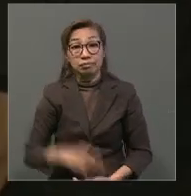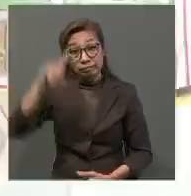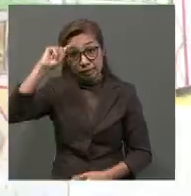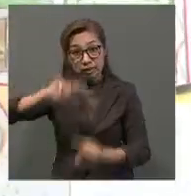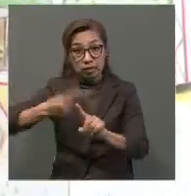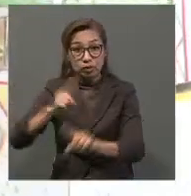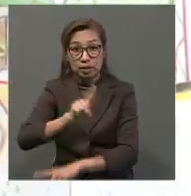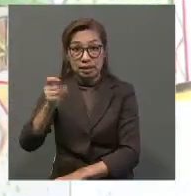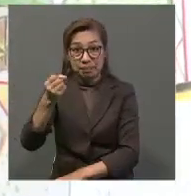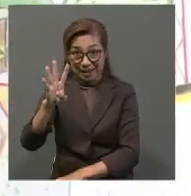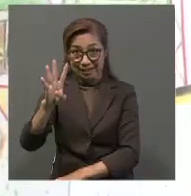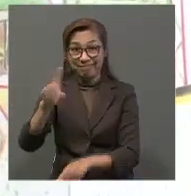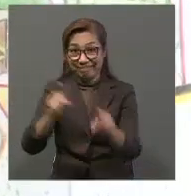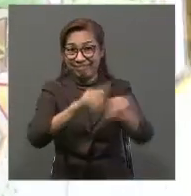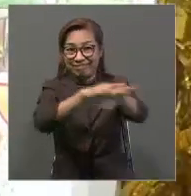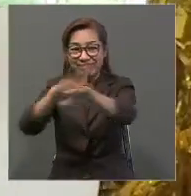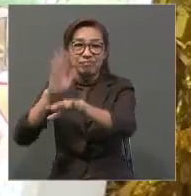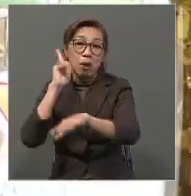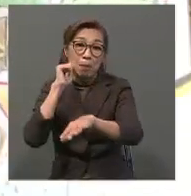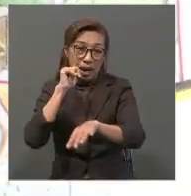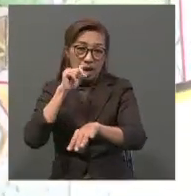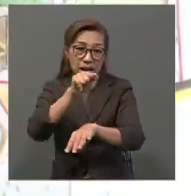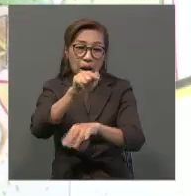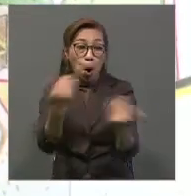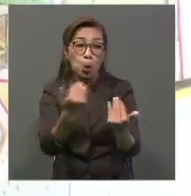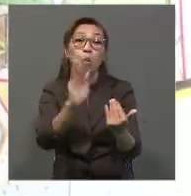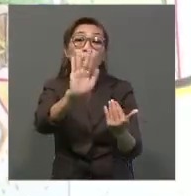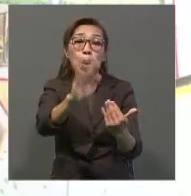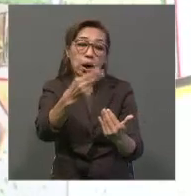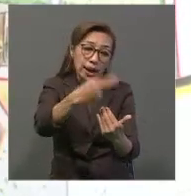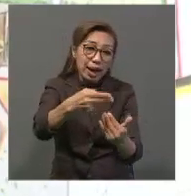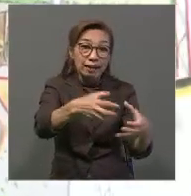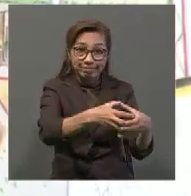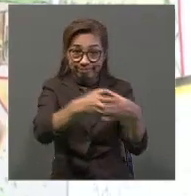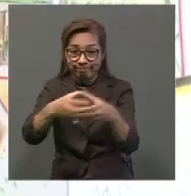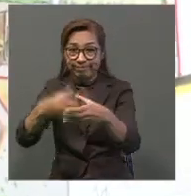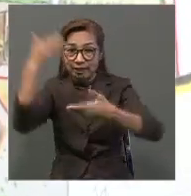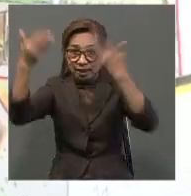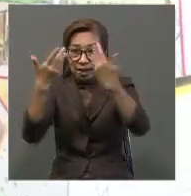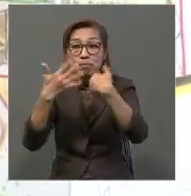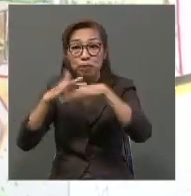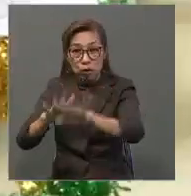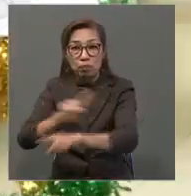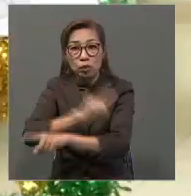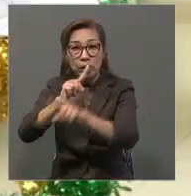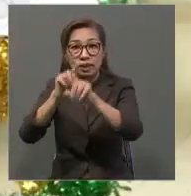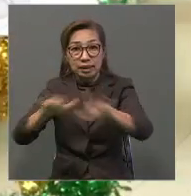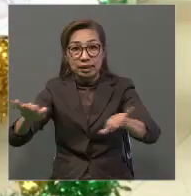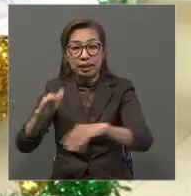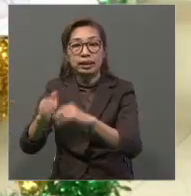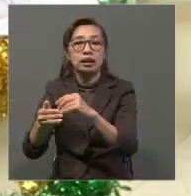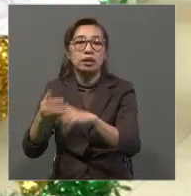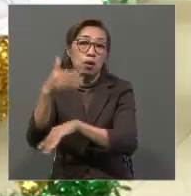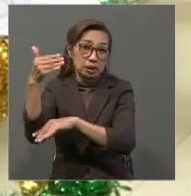ที่14มกราคมนี้เชิญชวนเลยนะคะสำหรับพ่อแม่ผู้ปกครองค่ะพาบุตรหลานเด็กเยาวชนมาร่วมกิจกรรมฉลองวันเด็กแห่งชาติประจ